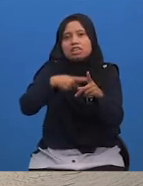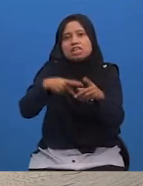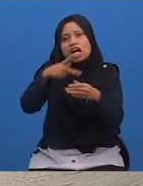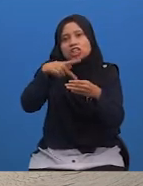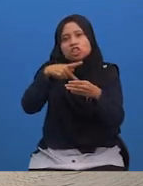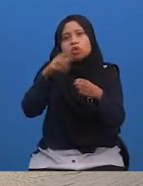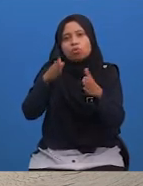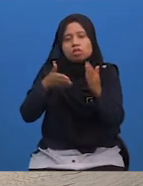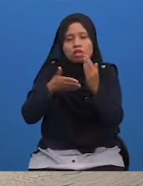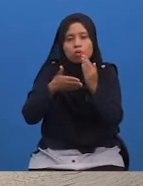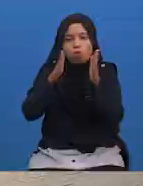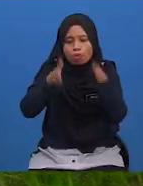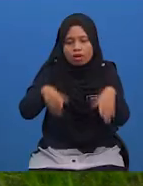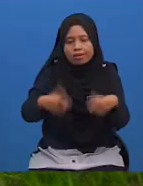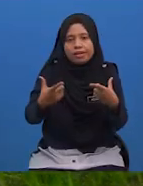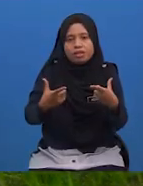pihak lain.